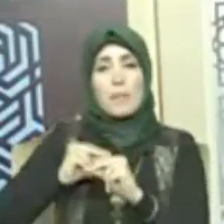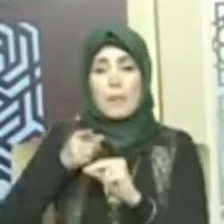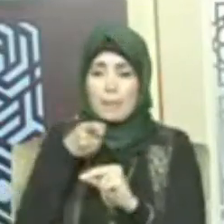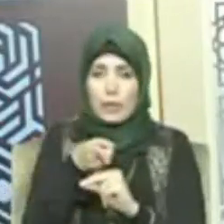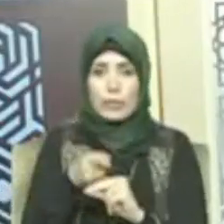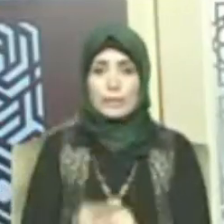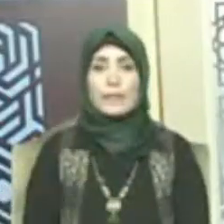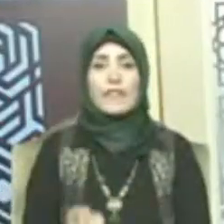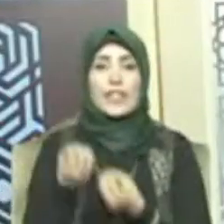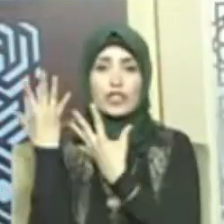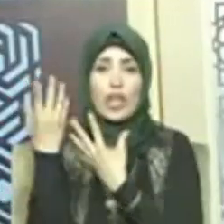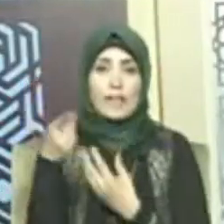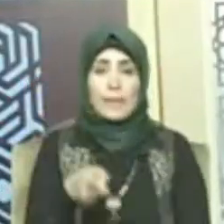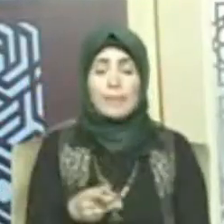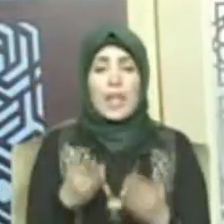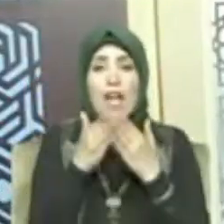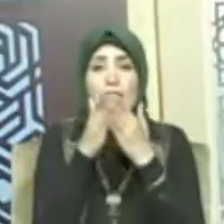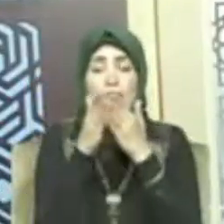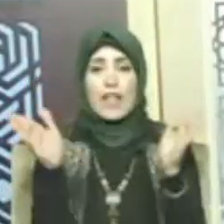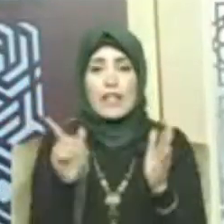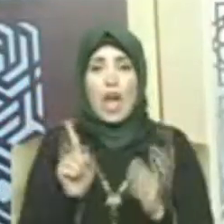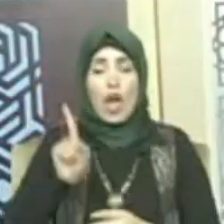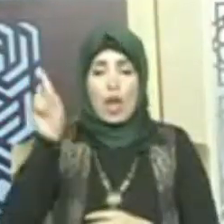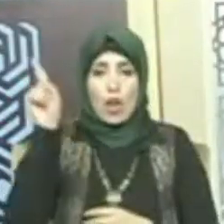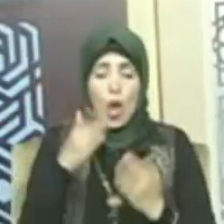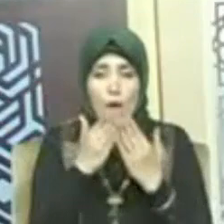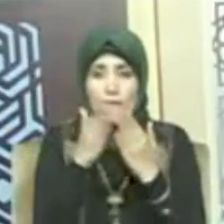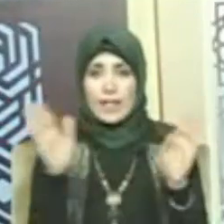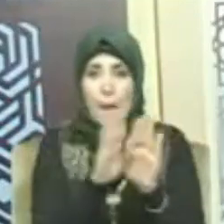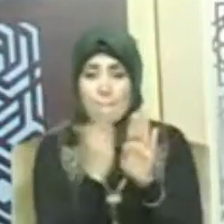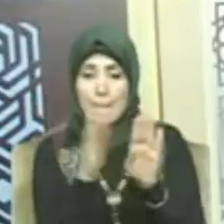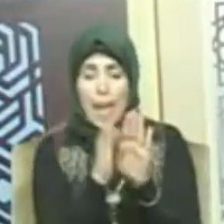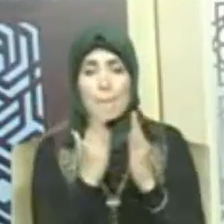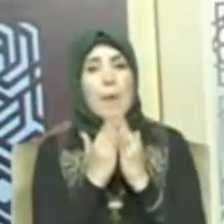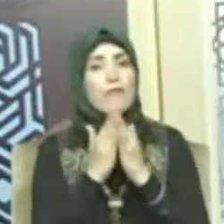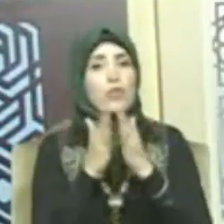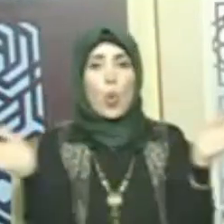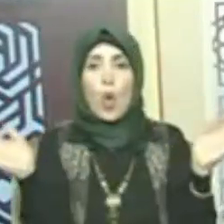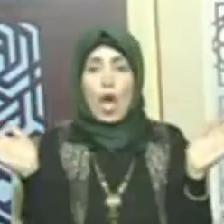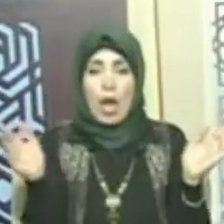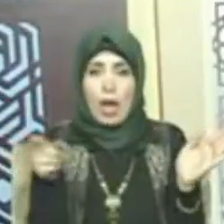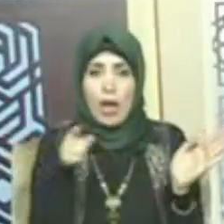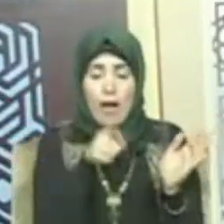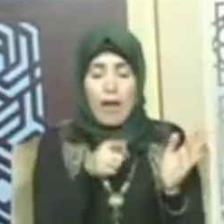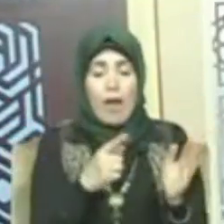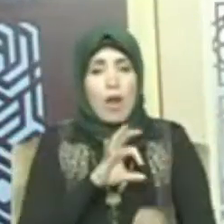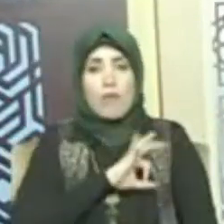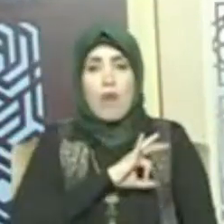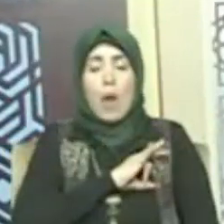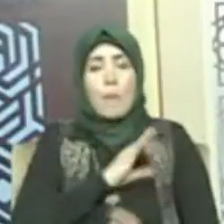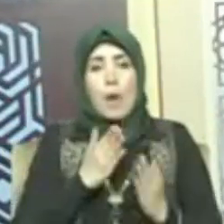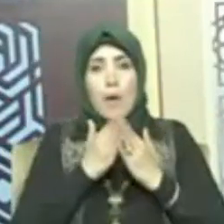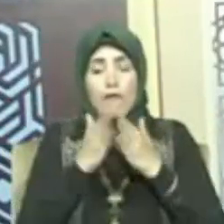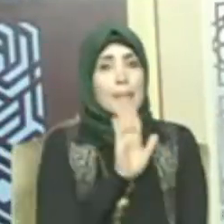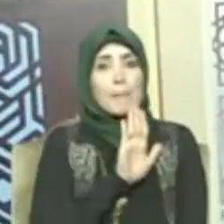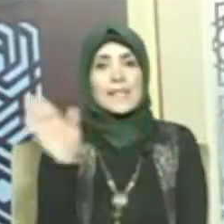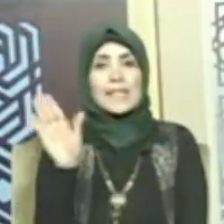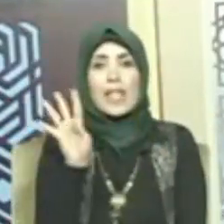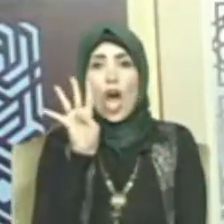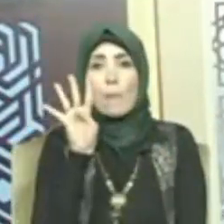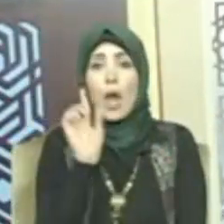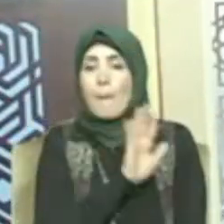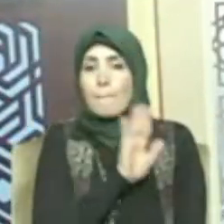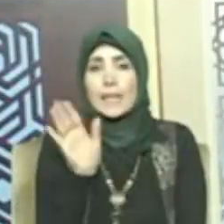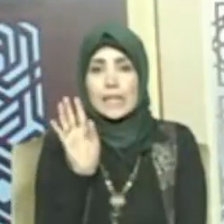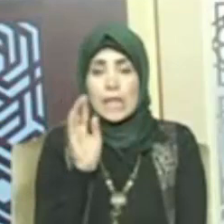فتح الله باب الرحمة والرجاء واسعا، حتى أن أربع كلمات فقط